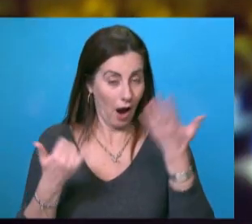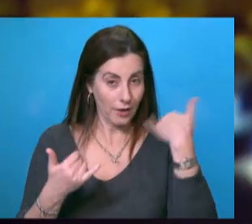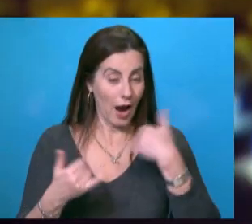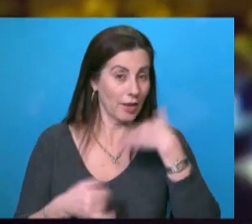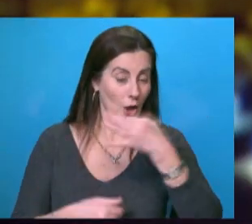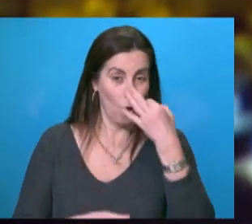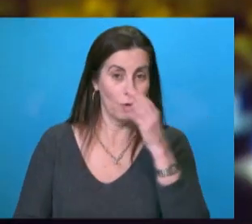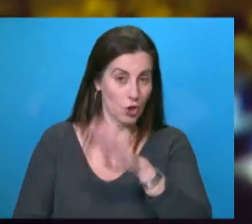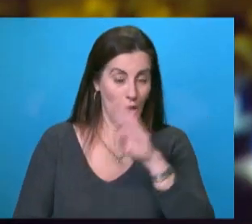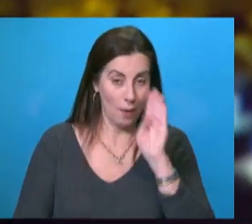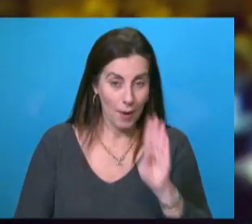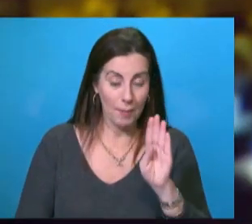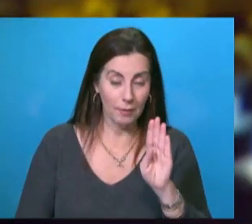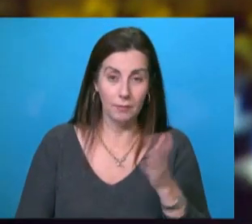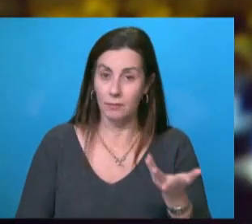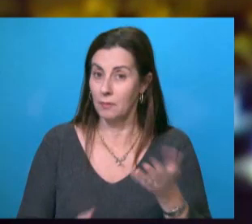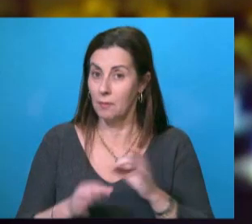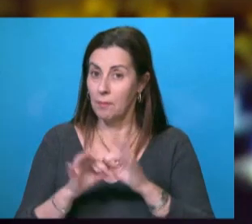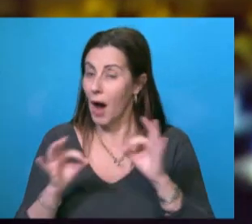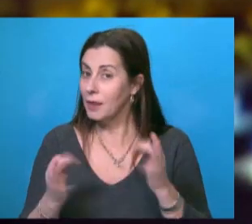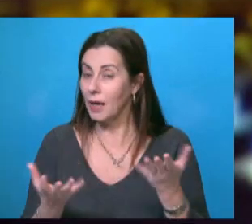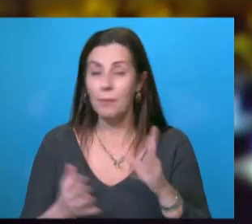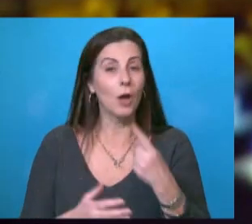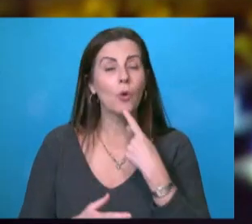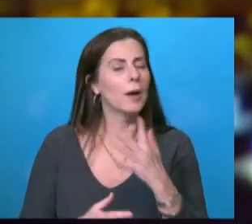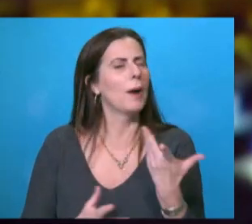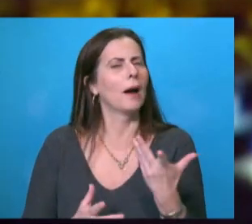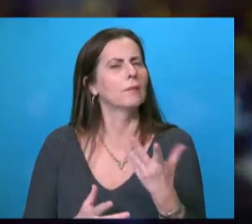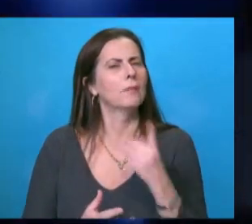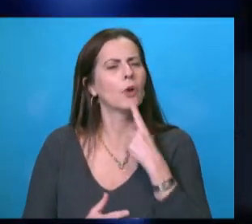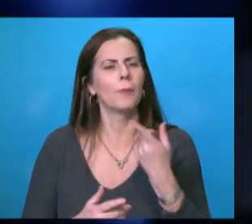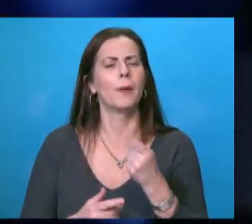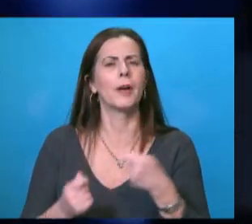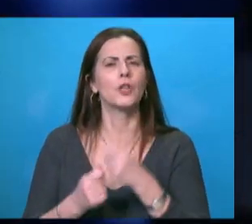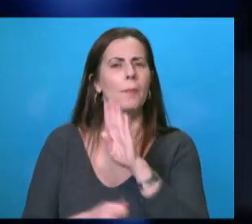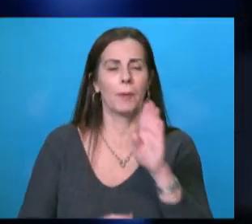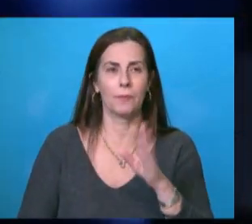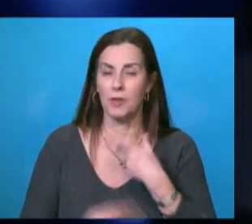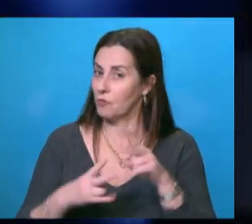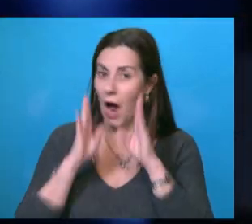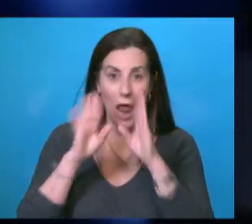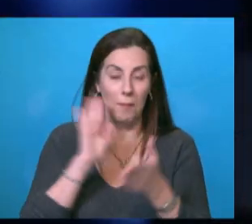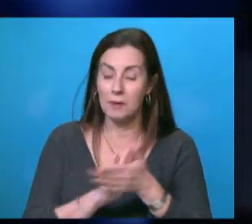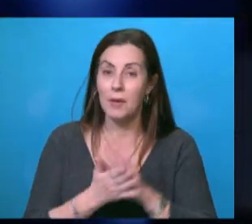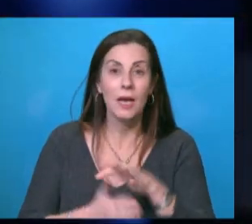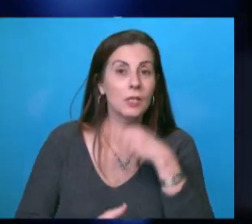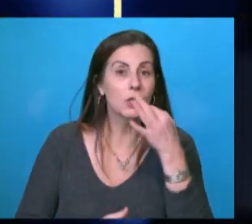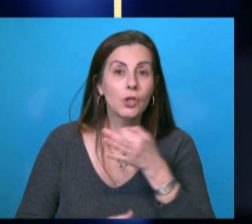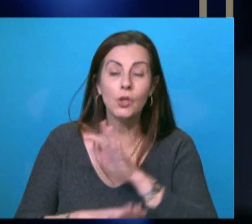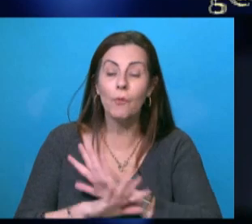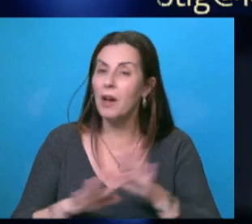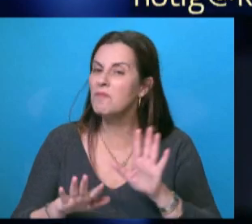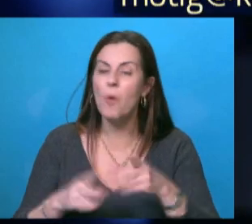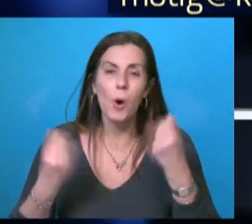ההצהרה הזאת הערב. נתחיל אולי מהסיכום שלך, איך אתה מסכם את ההצהרה הזאת? שמי, לא להאמין, זה נאום אובדן הבושה באופן